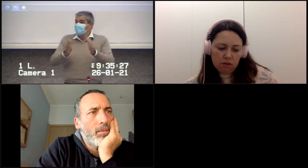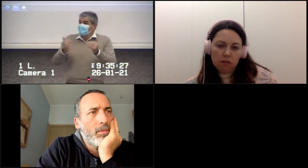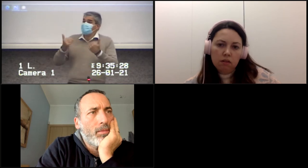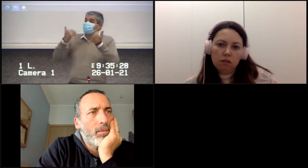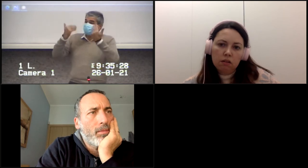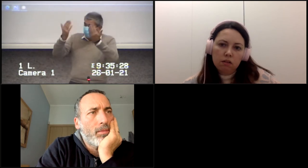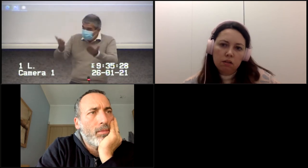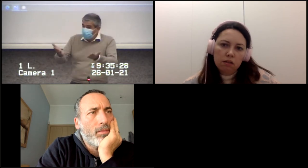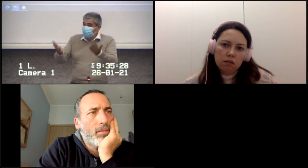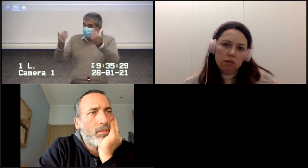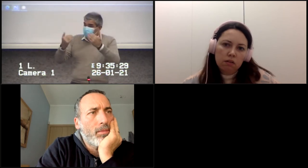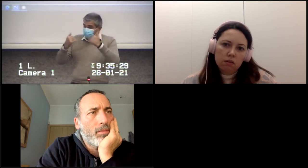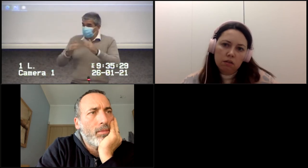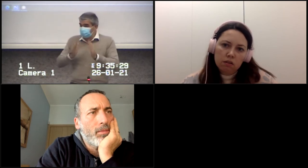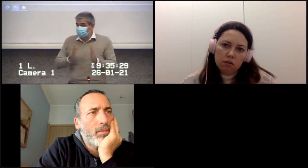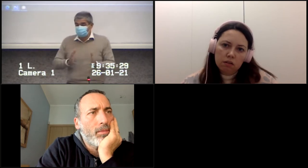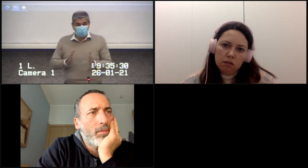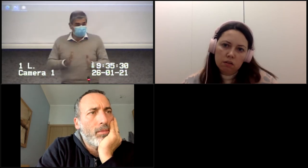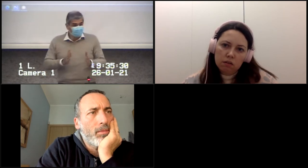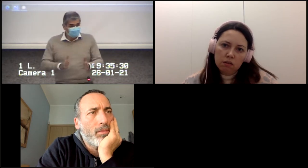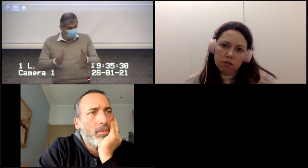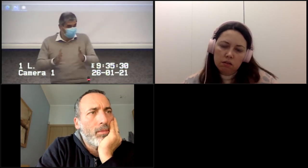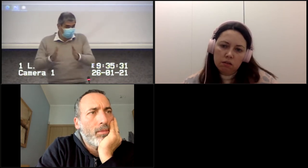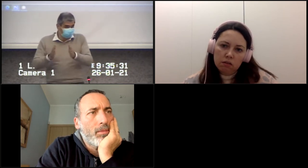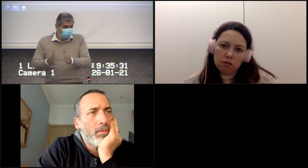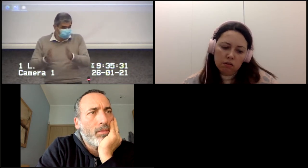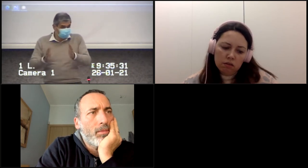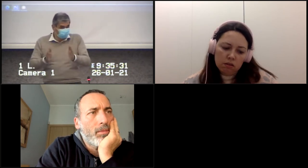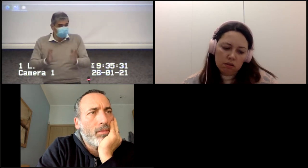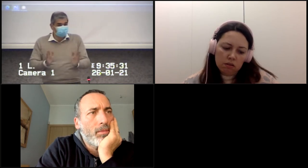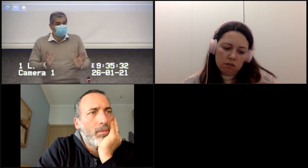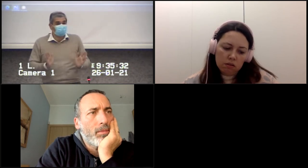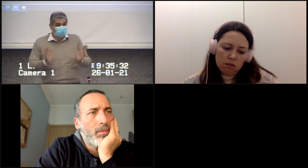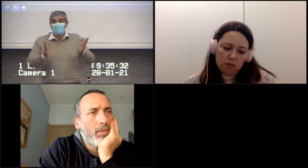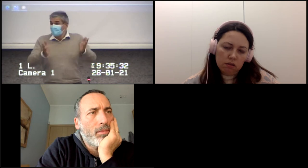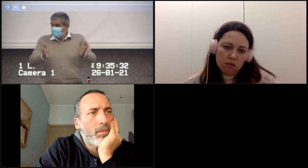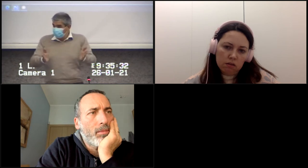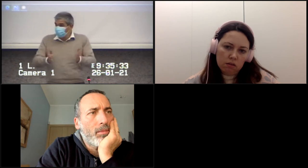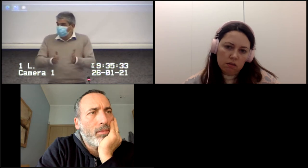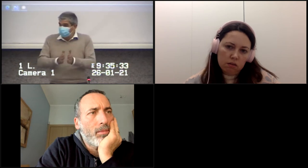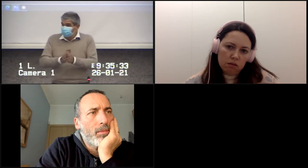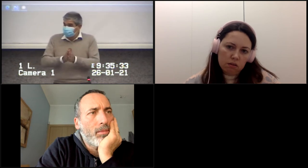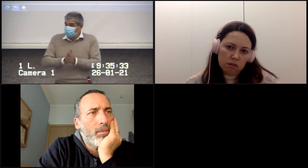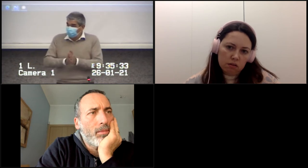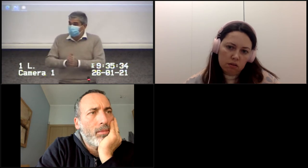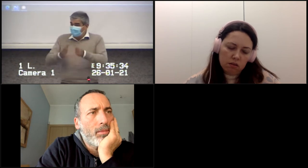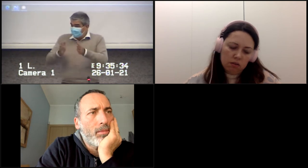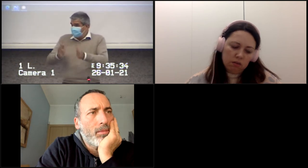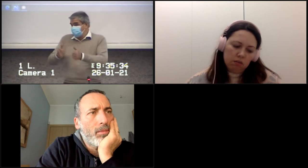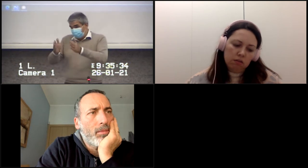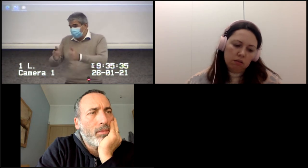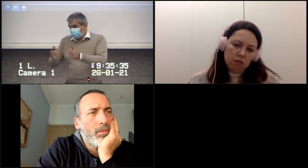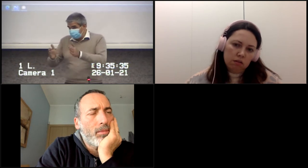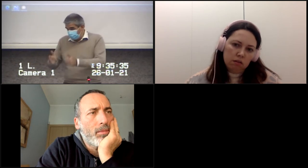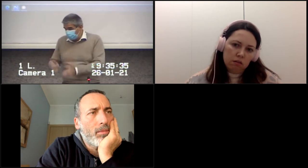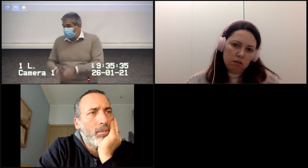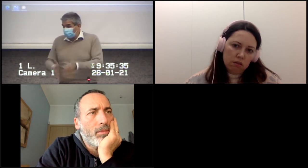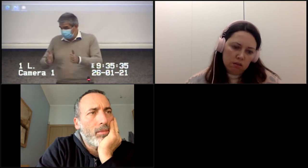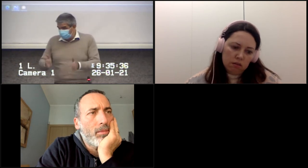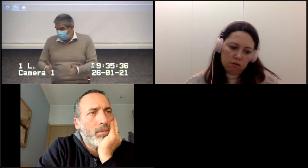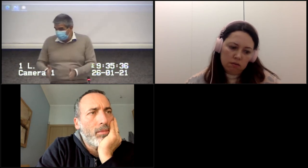essenziali nell'aiuto alla rigenerazione urbana. In tale senso, quindi, andiamo a proporre a quest'Aula di andare